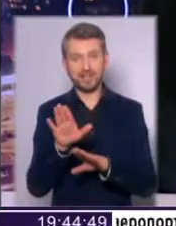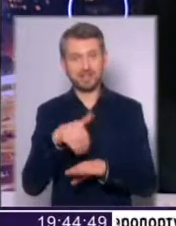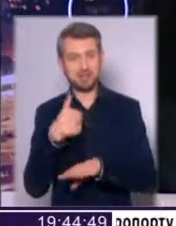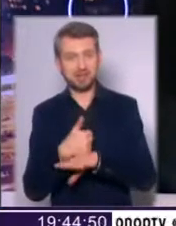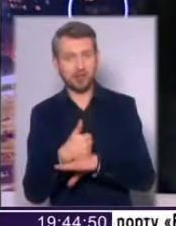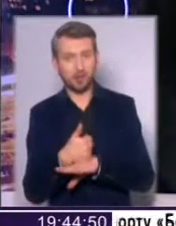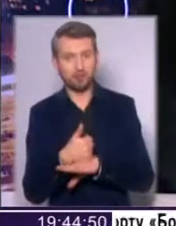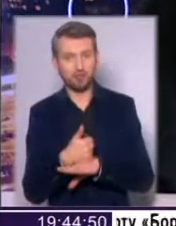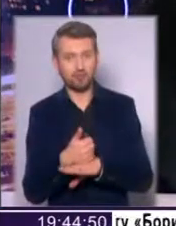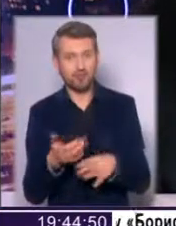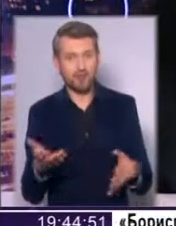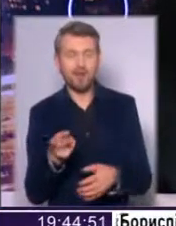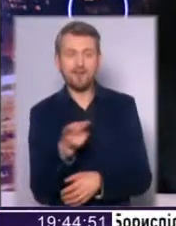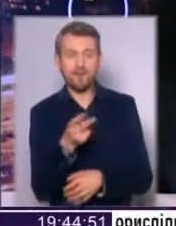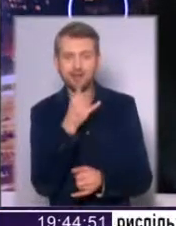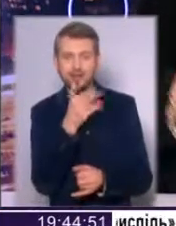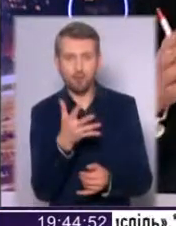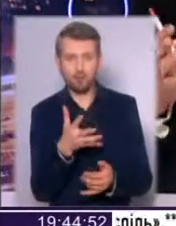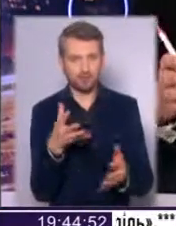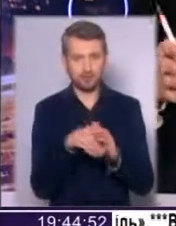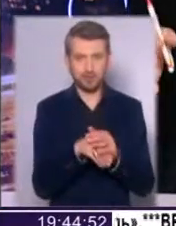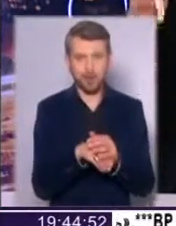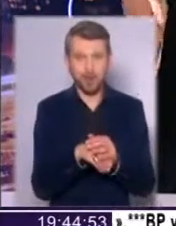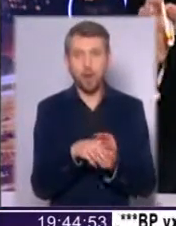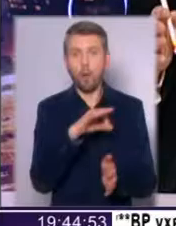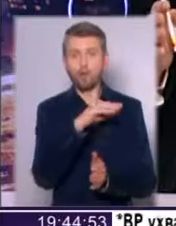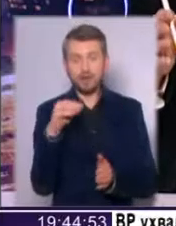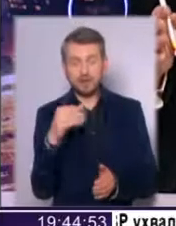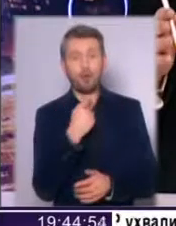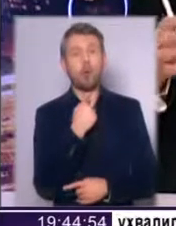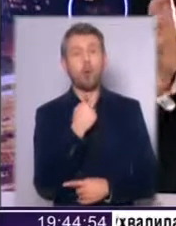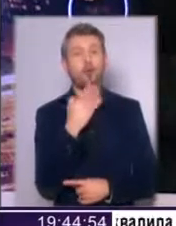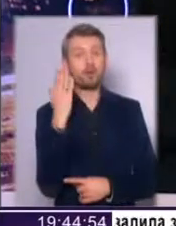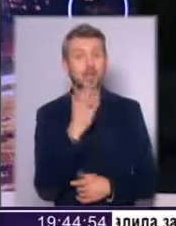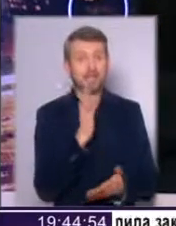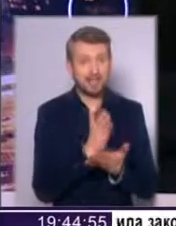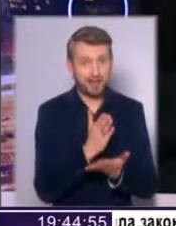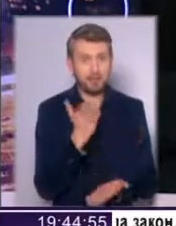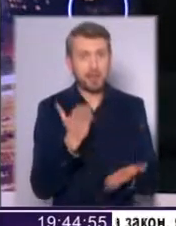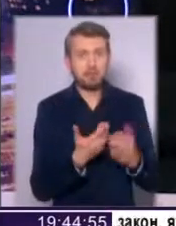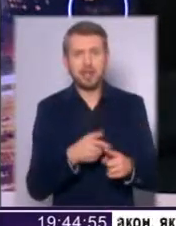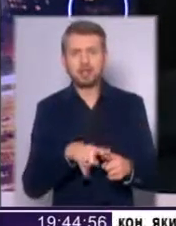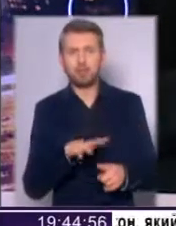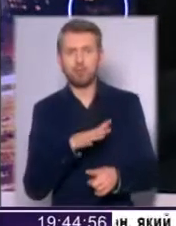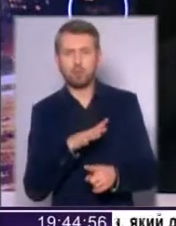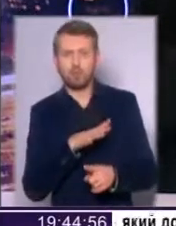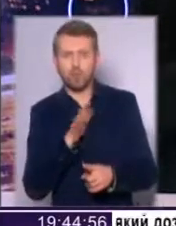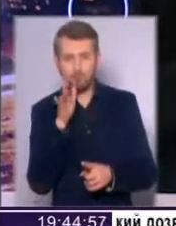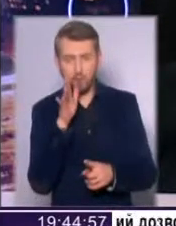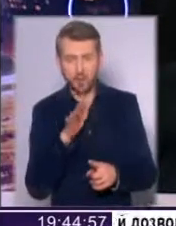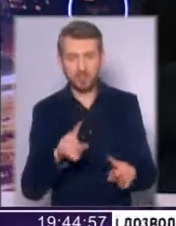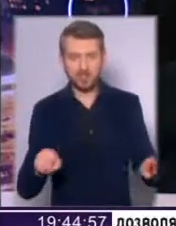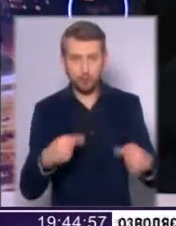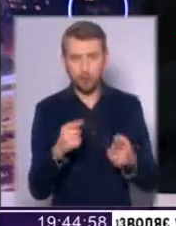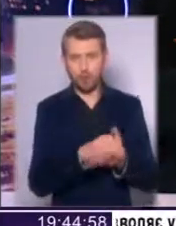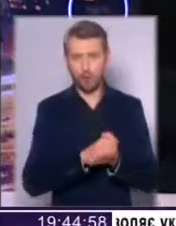віце-спікером, і вони не можуть брати. Тобто формально ці голоси, які потрібні. Якби це було, умовно кажучи, в момент створення